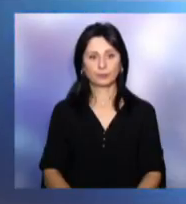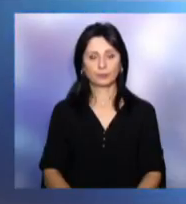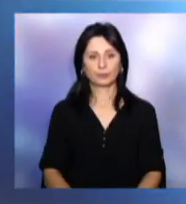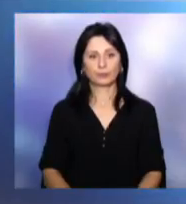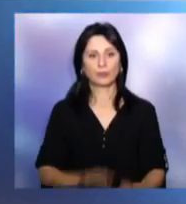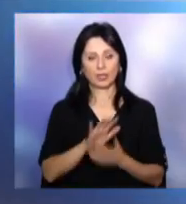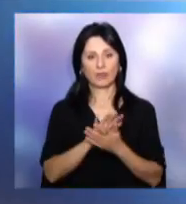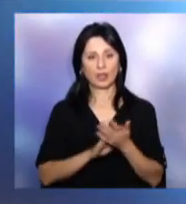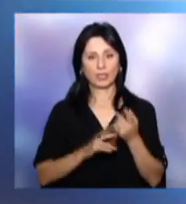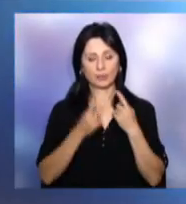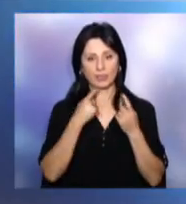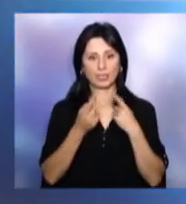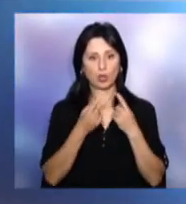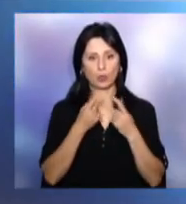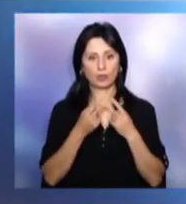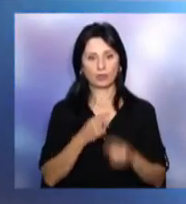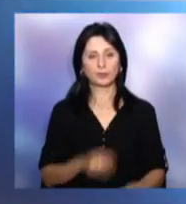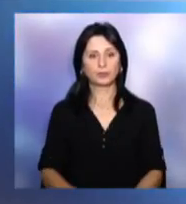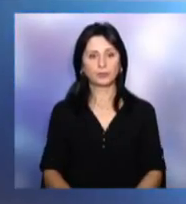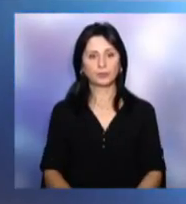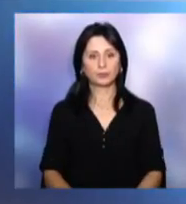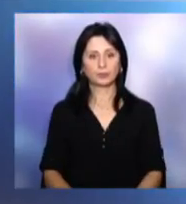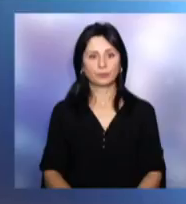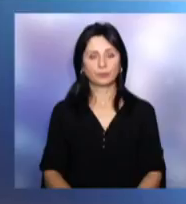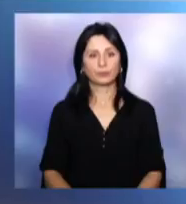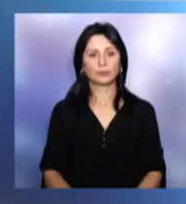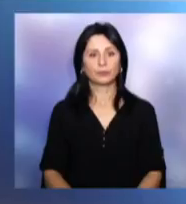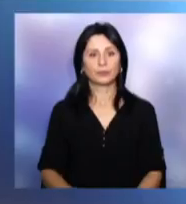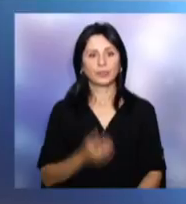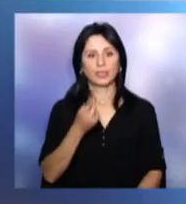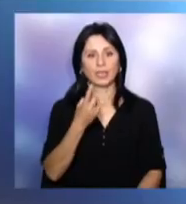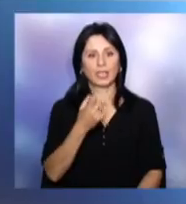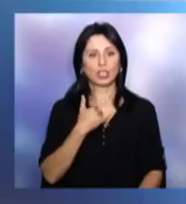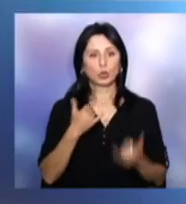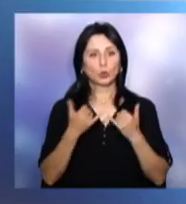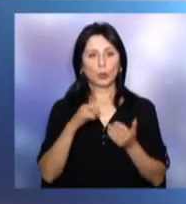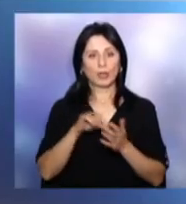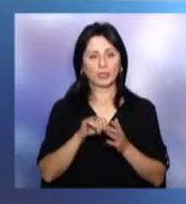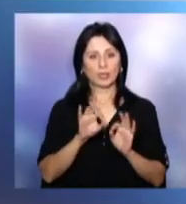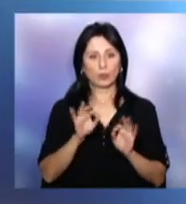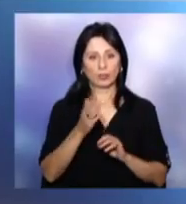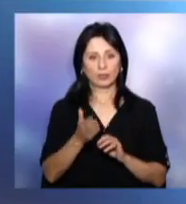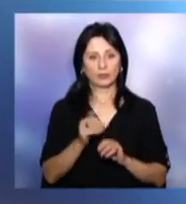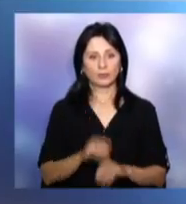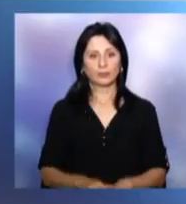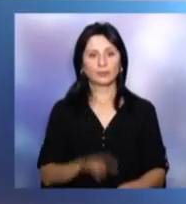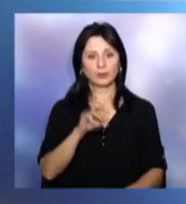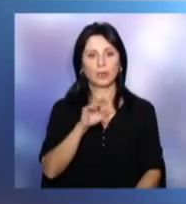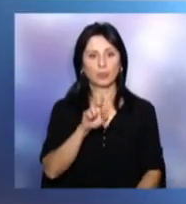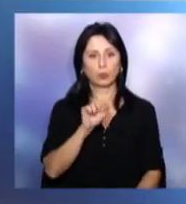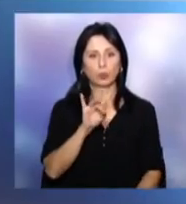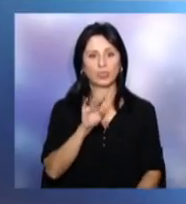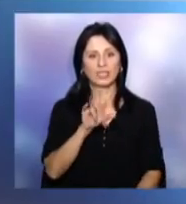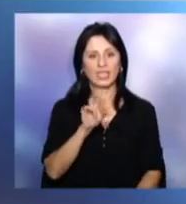ჩვენ ვაგრძელებთ საუბარს. მე მინდა კიდევ ერთი სტუმარი წარმოგიდგინოთ. მანანა